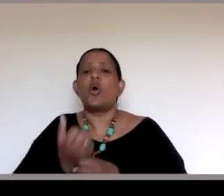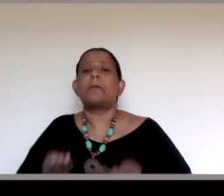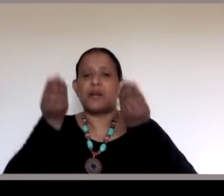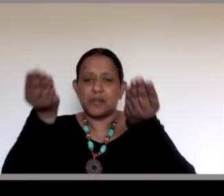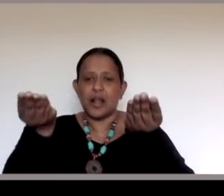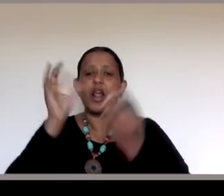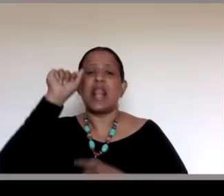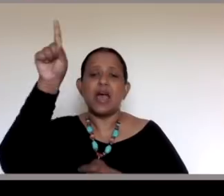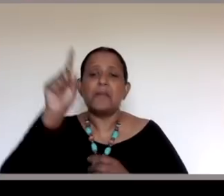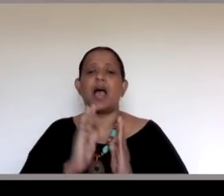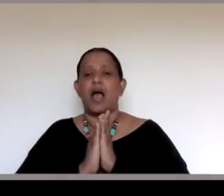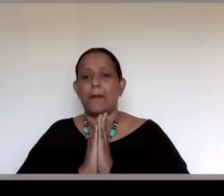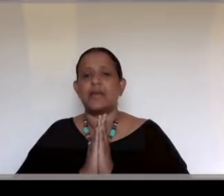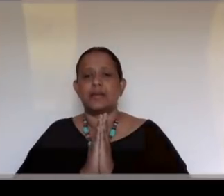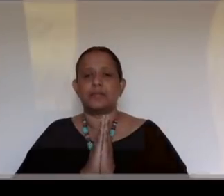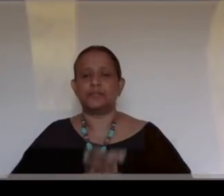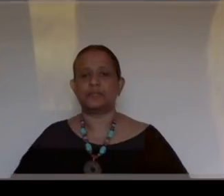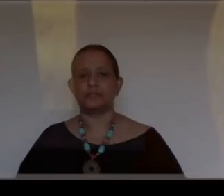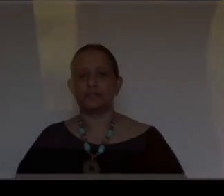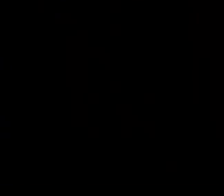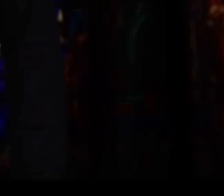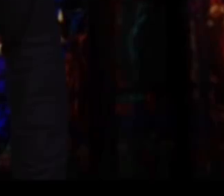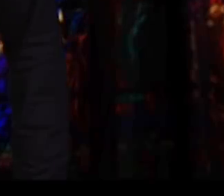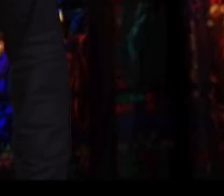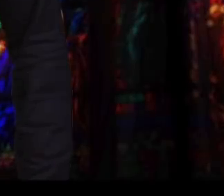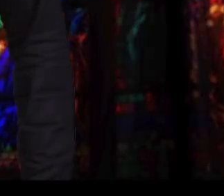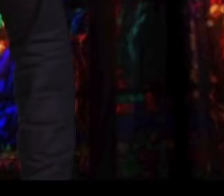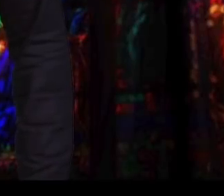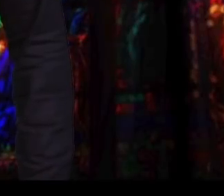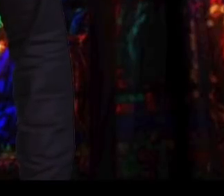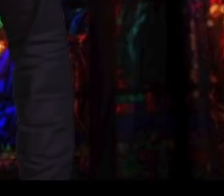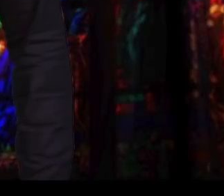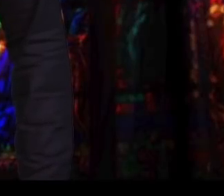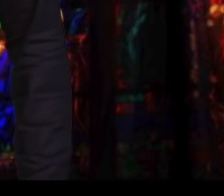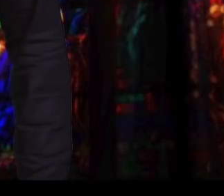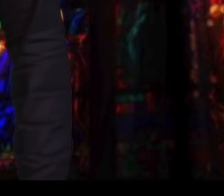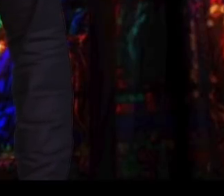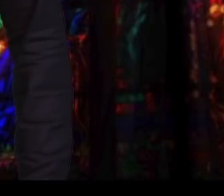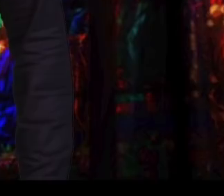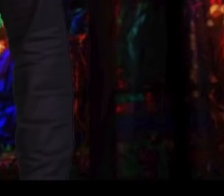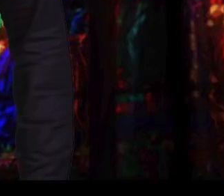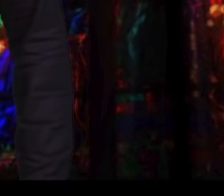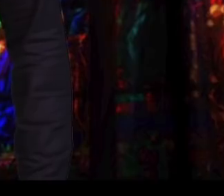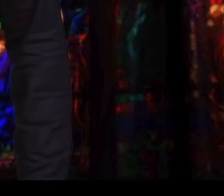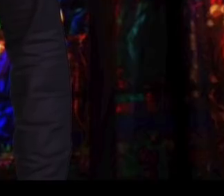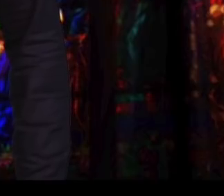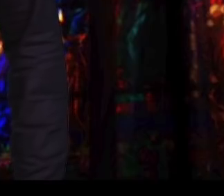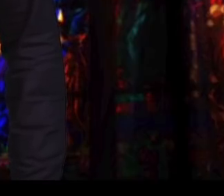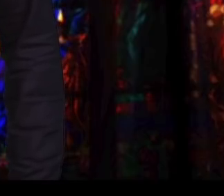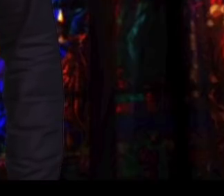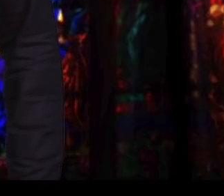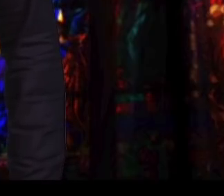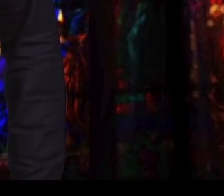இயேசு கிறிஸ்துவின் நாமத்தில் ஆமென் ஆமென் ஆமென் அப்ப விசுவாசி கர்ணோ அது தவசி தேவியன் வாசே